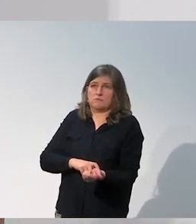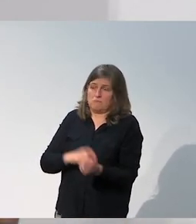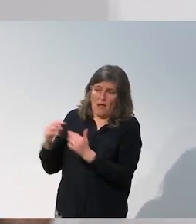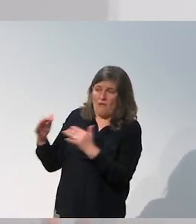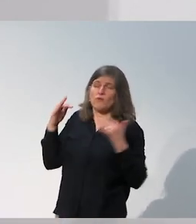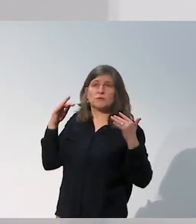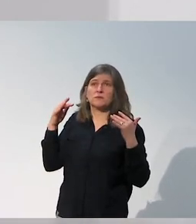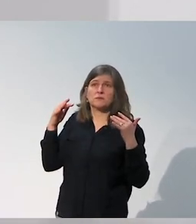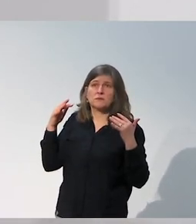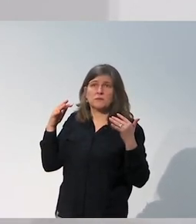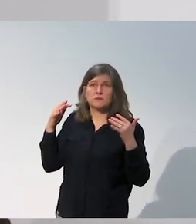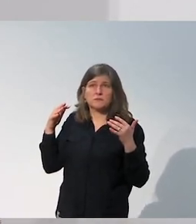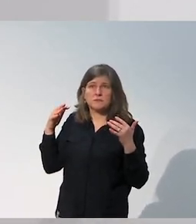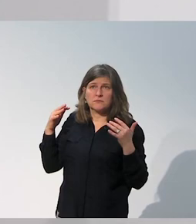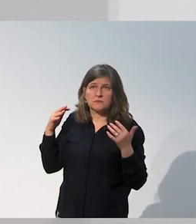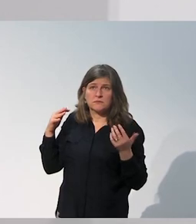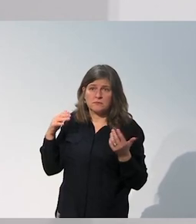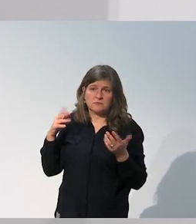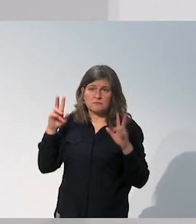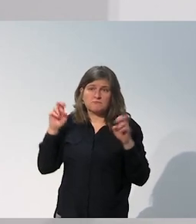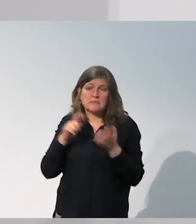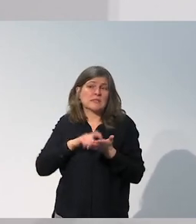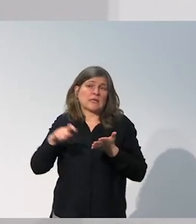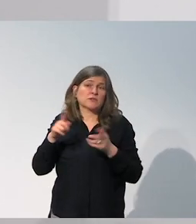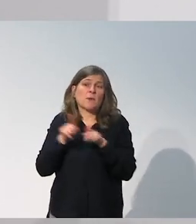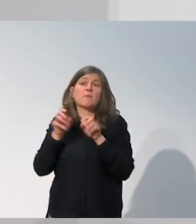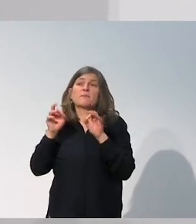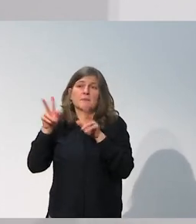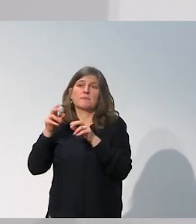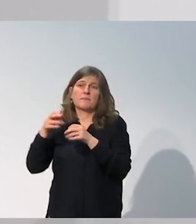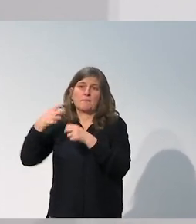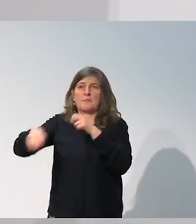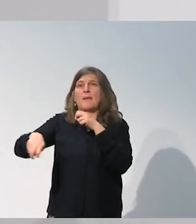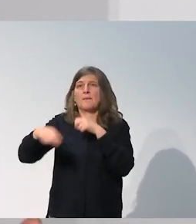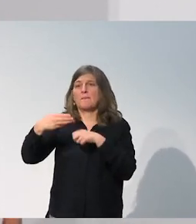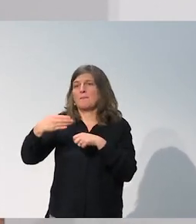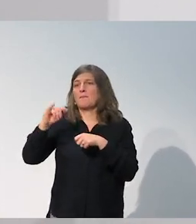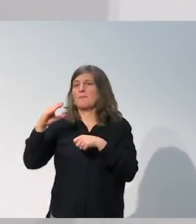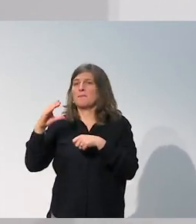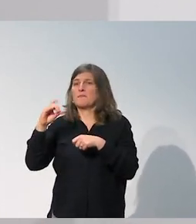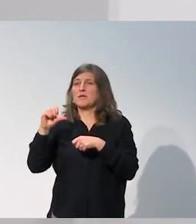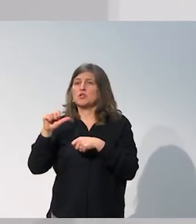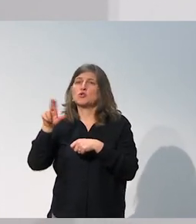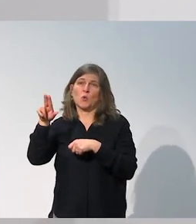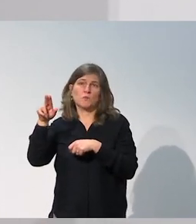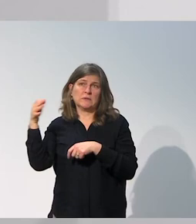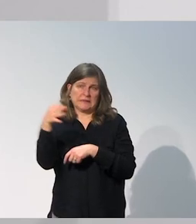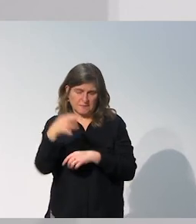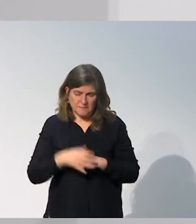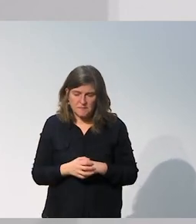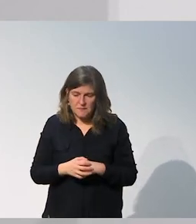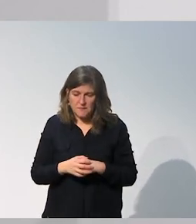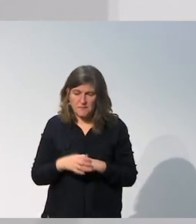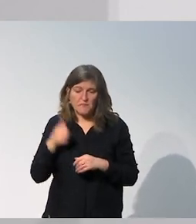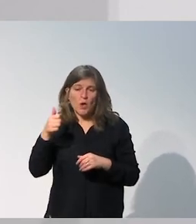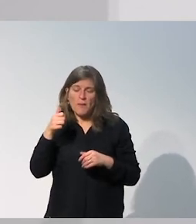leur extras, je dirais, en prenant le mot de Pierre Michon. Et ils ont donc à leur disposition un regard sur le